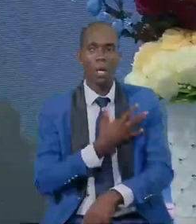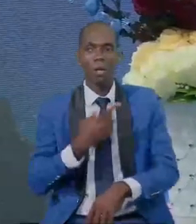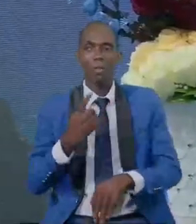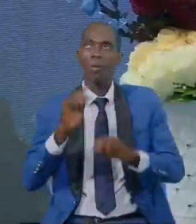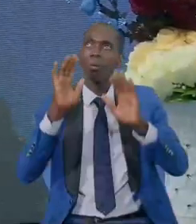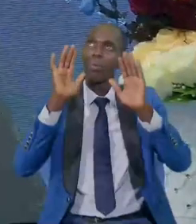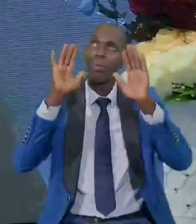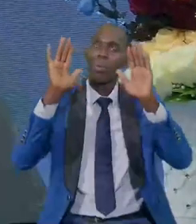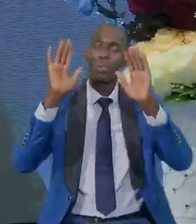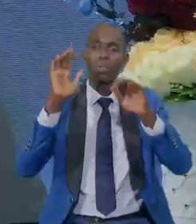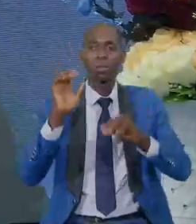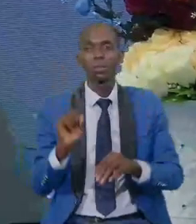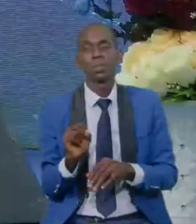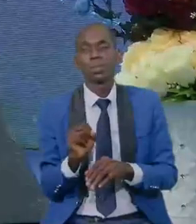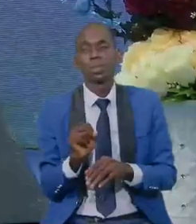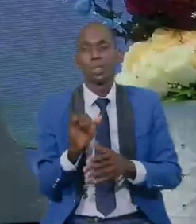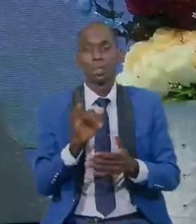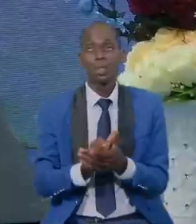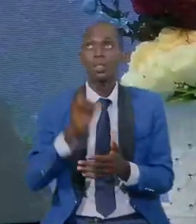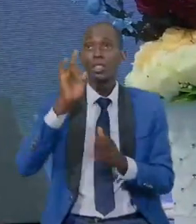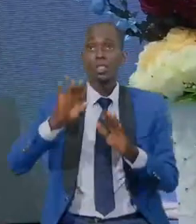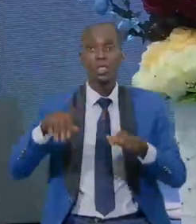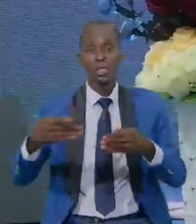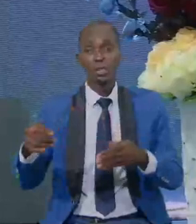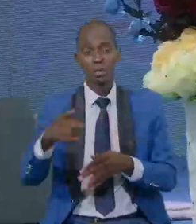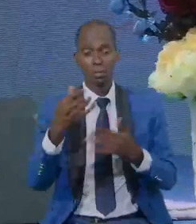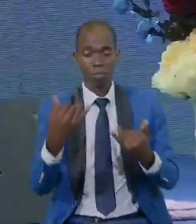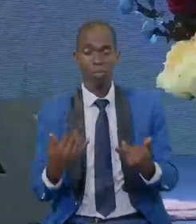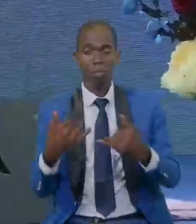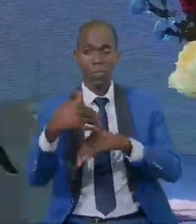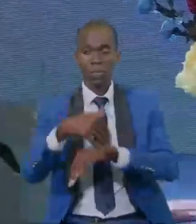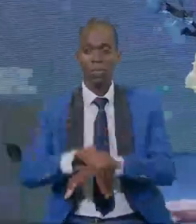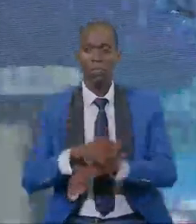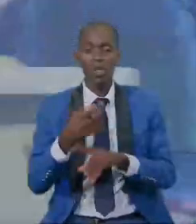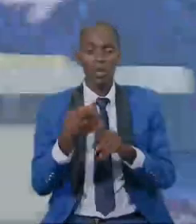la force et les prodiges qu'il vous offre ce soir,